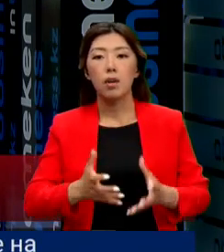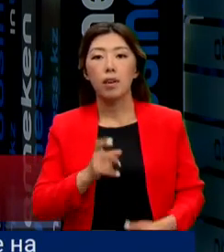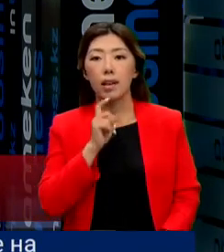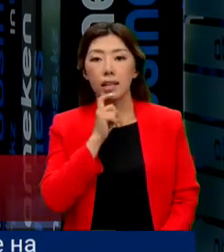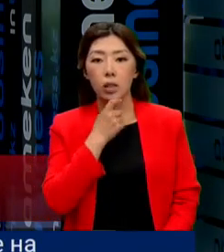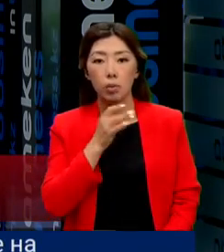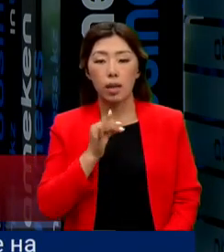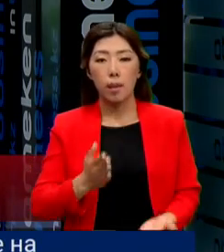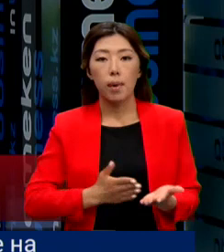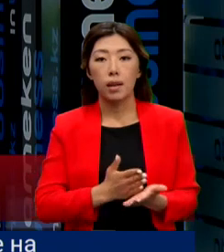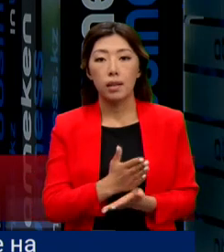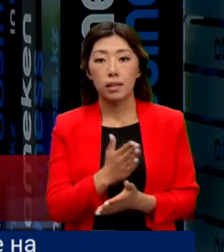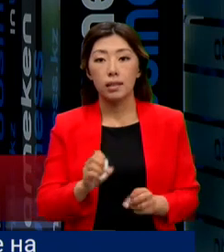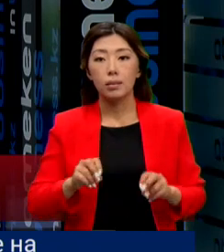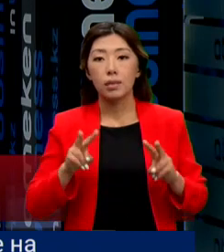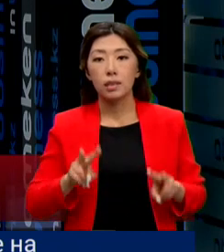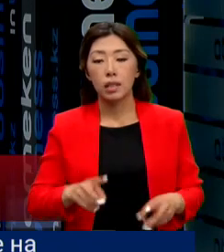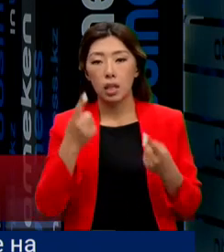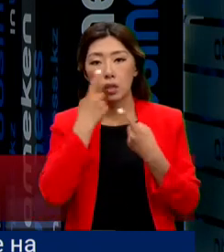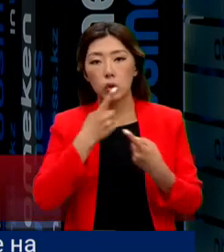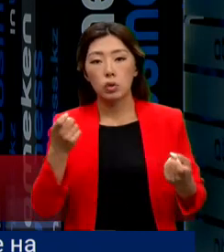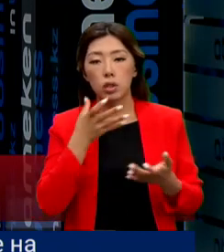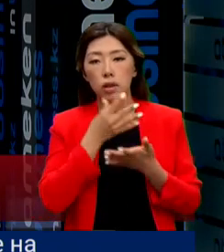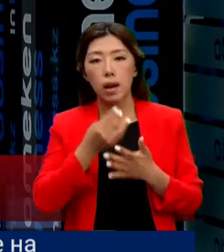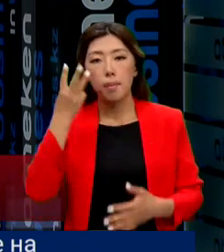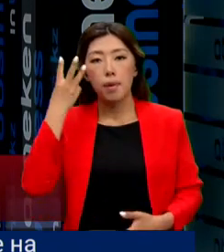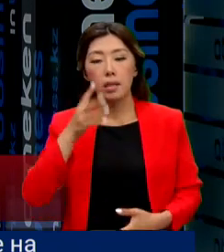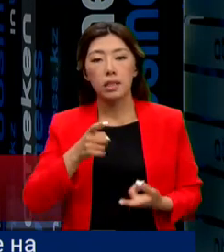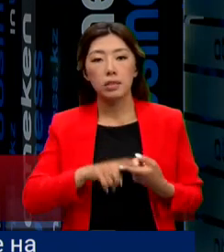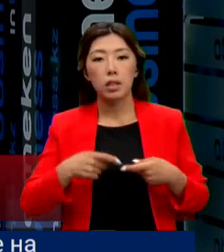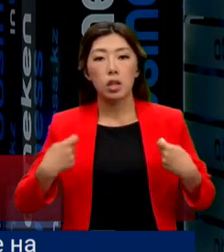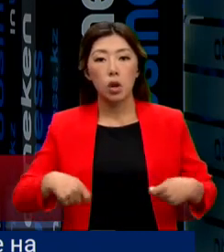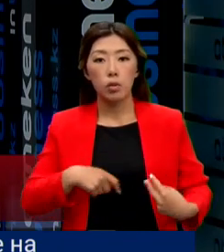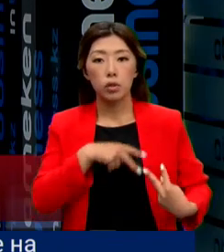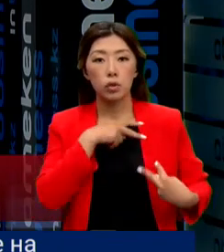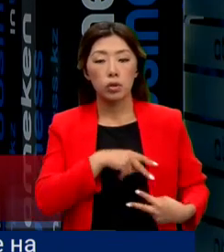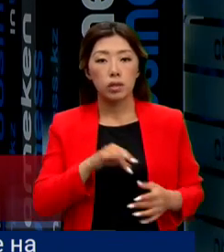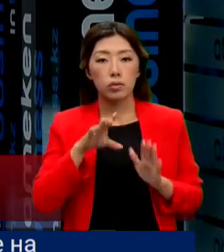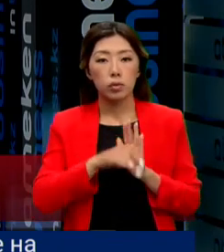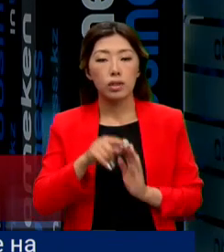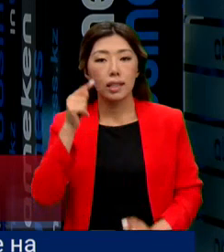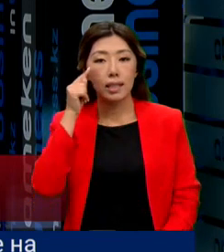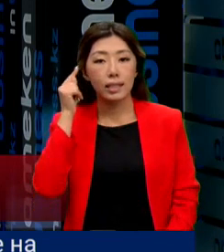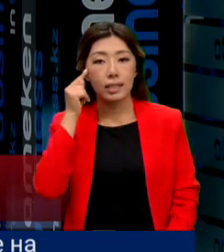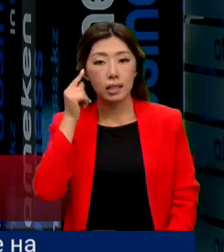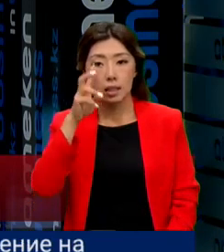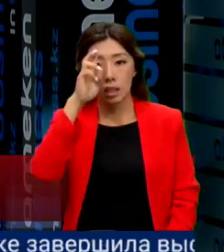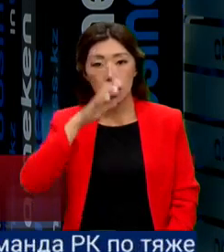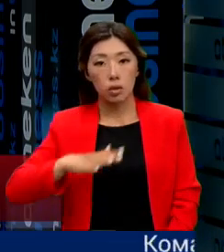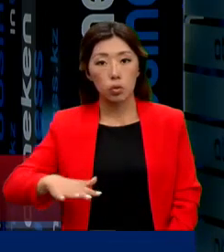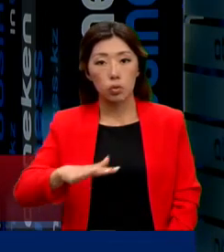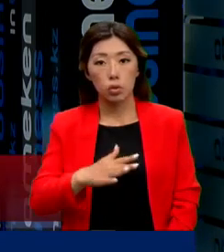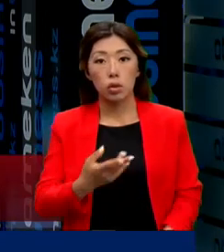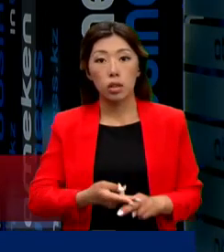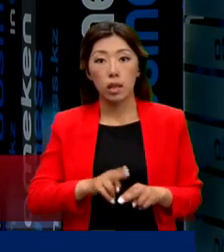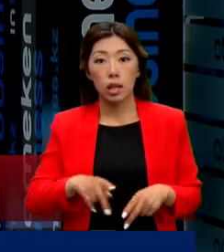и политики. Специалисты озвучили свою модель торгового сотрудничества с одним из азиатских государств. Именно этот